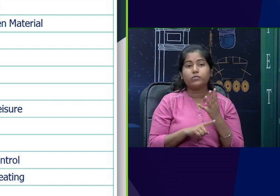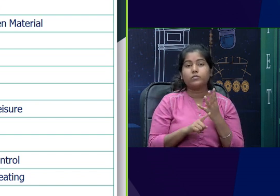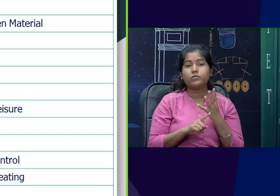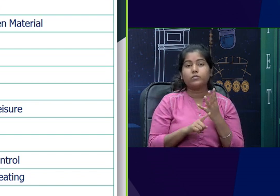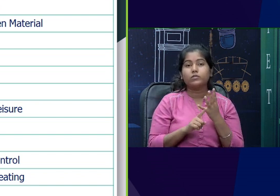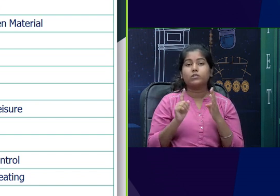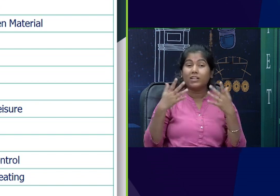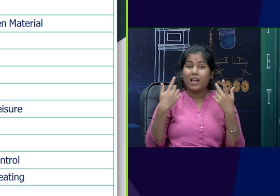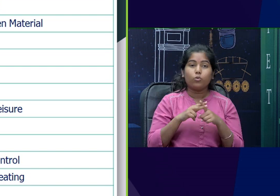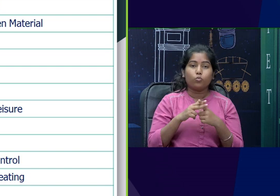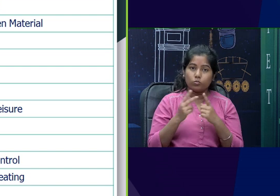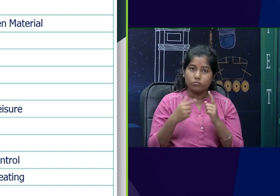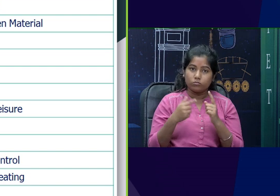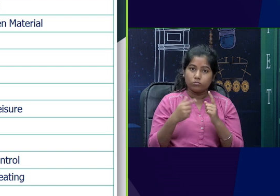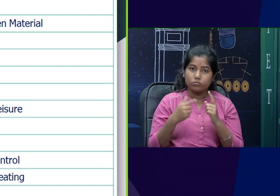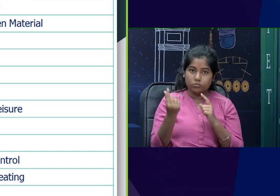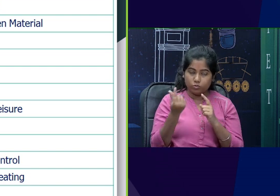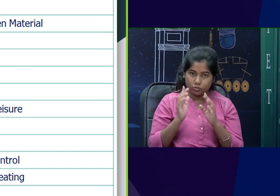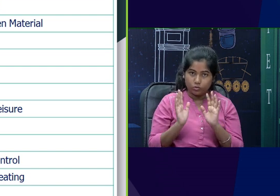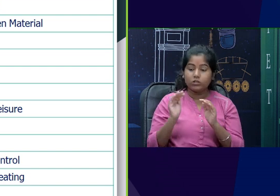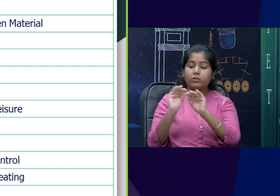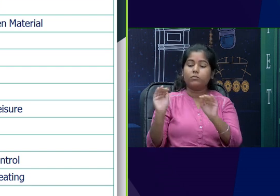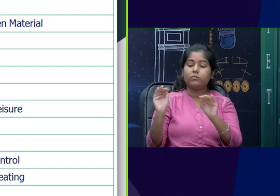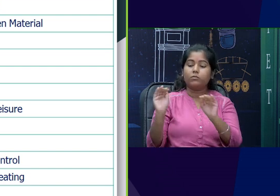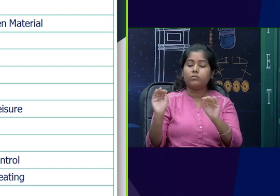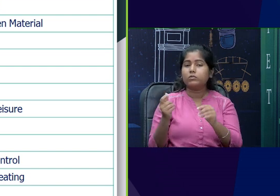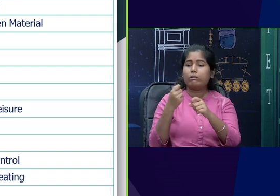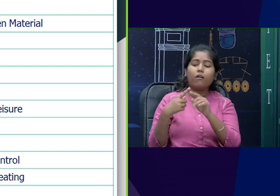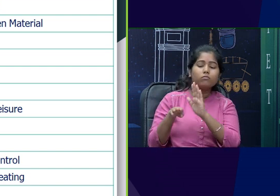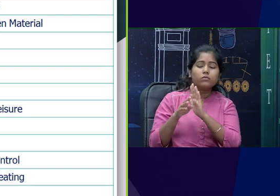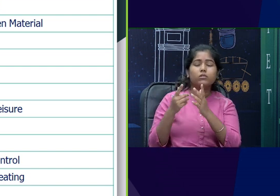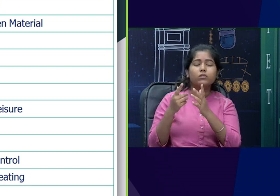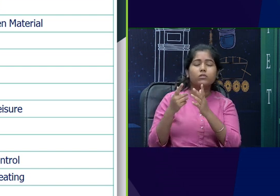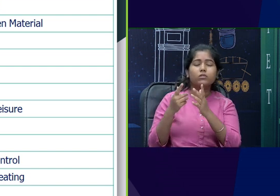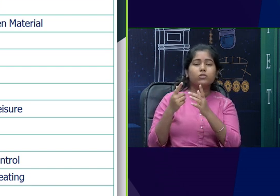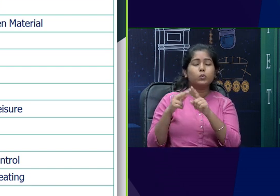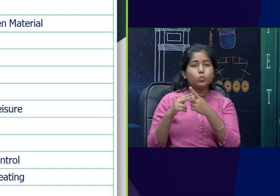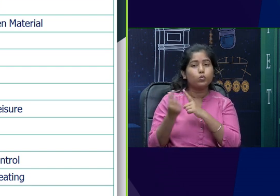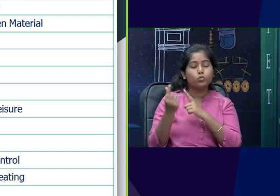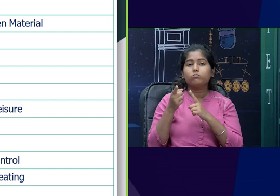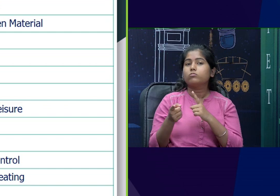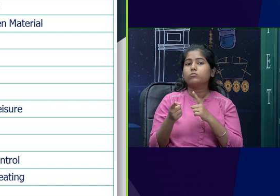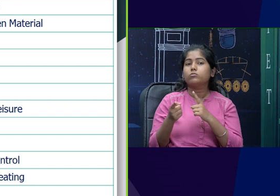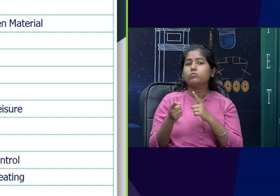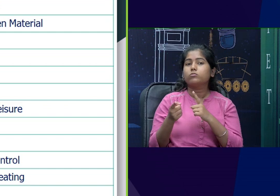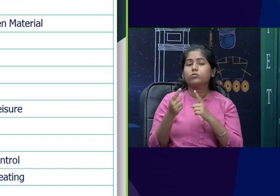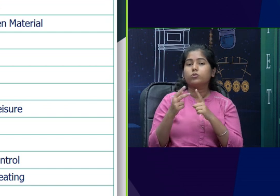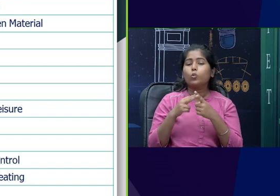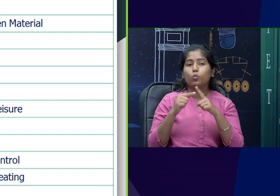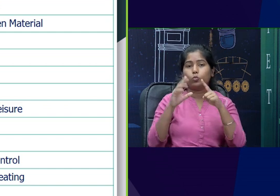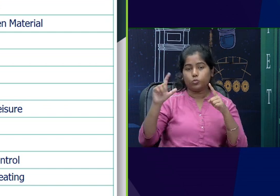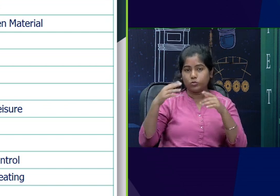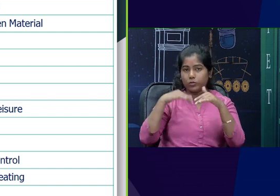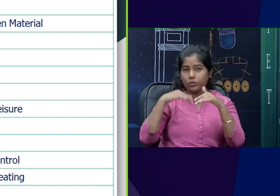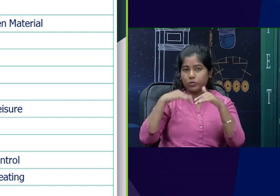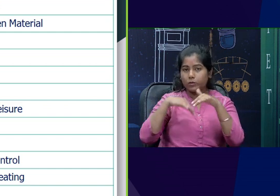जो भी टूल हम यूज करेंगे बच्चे के लिए, ठीक है। तो टूल में अगर देखेंगे हम कि बच्चे की